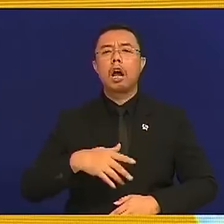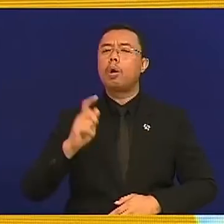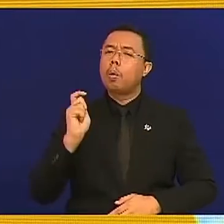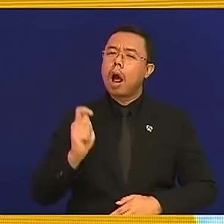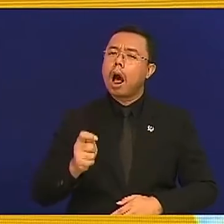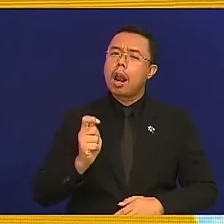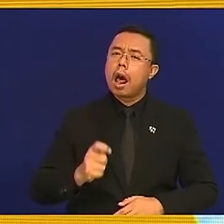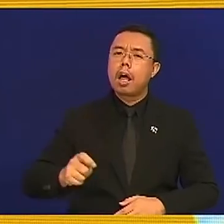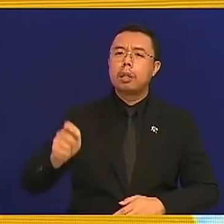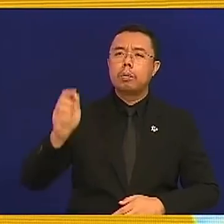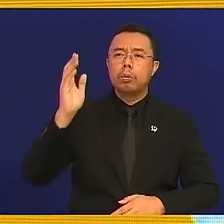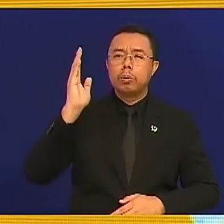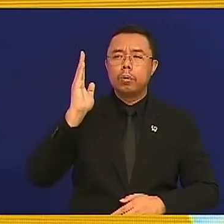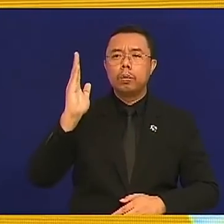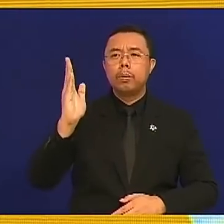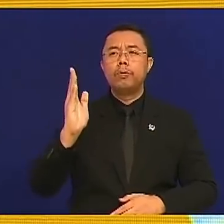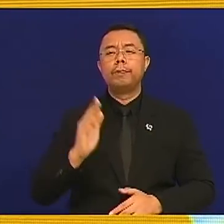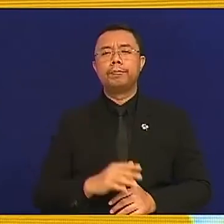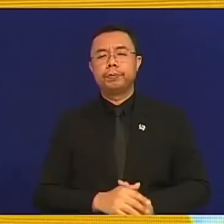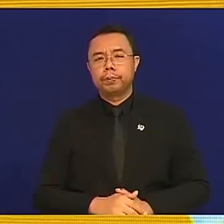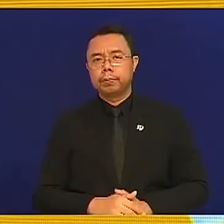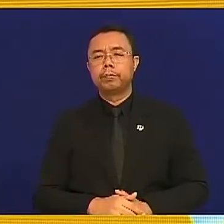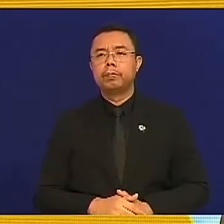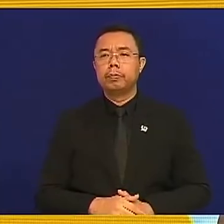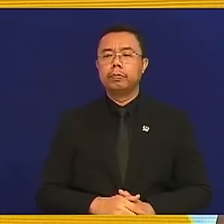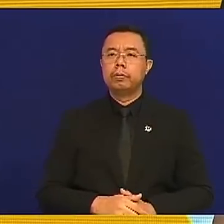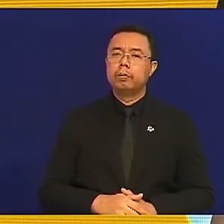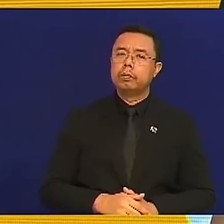Jadikan aku alat-Mu,